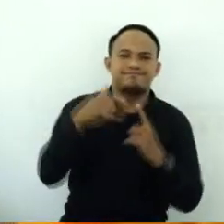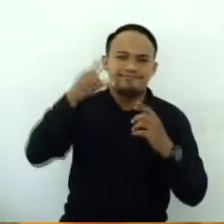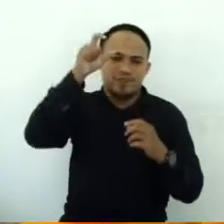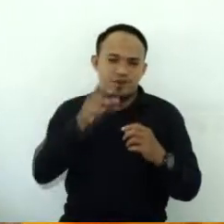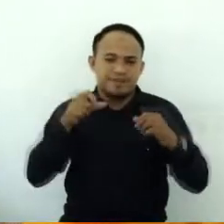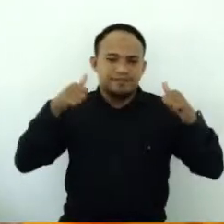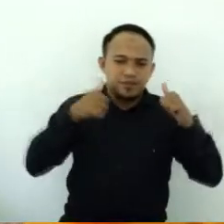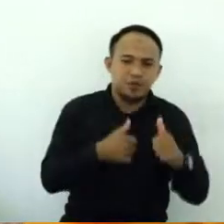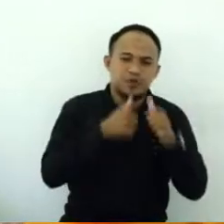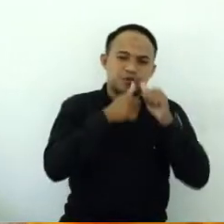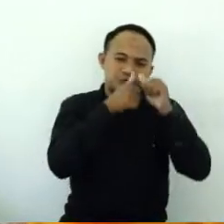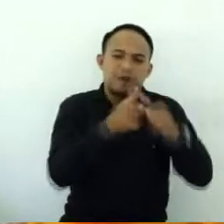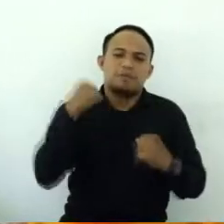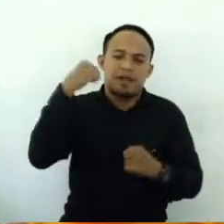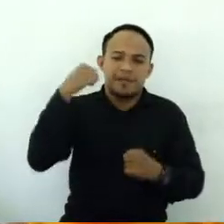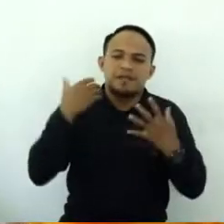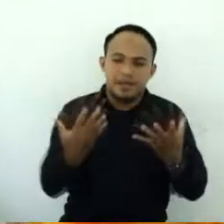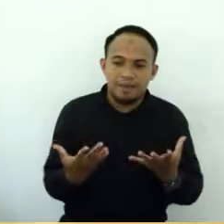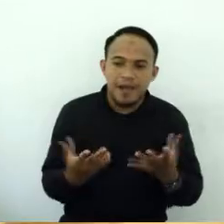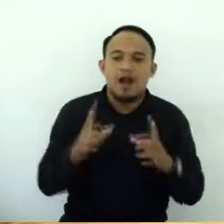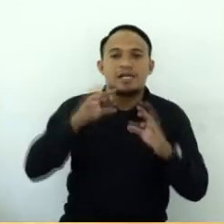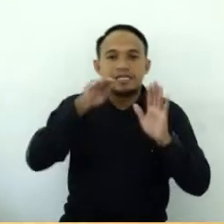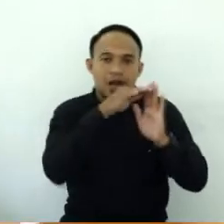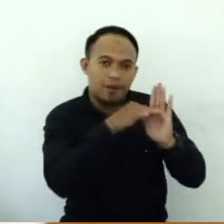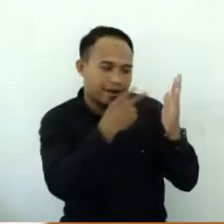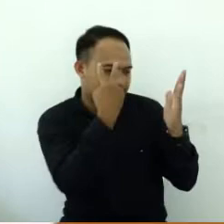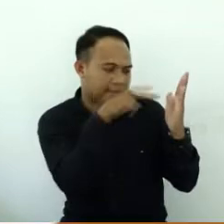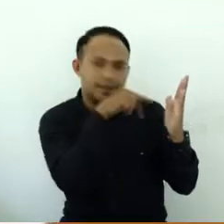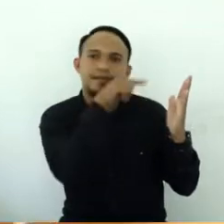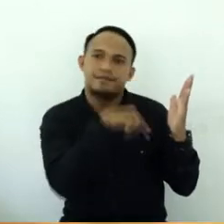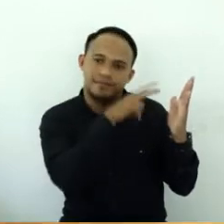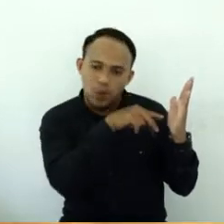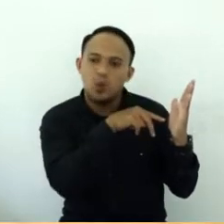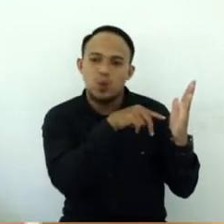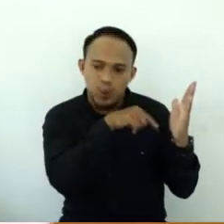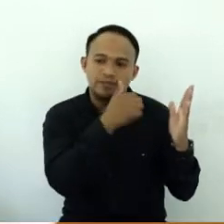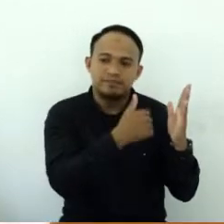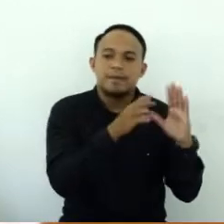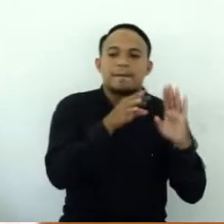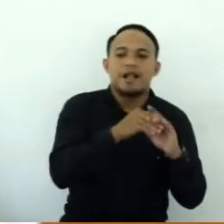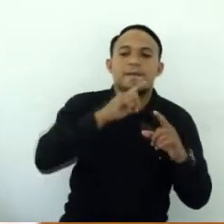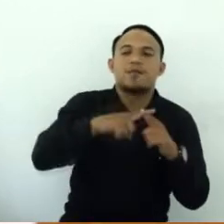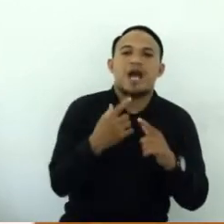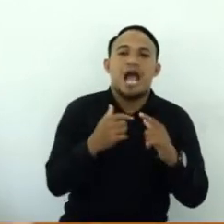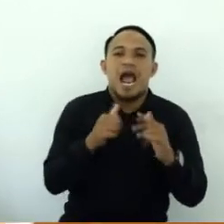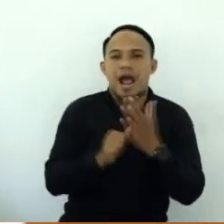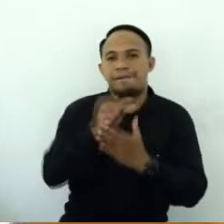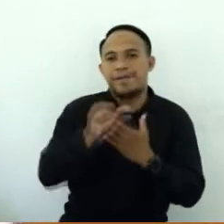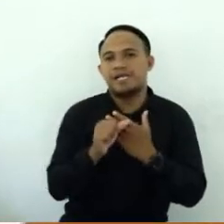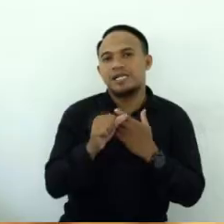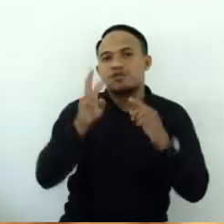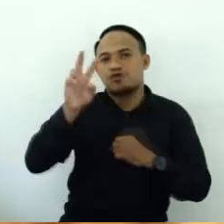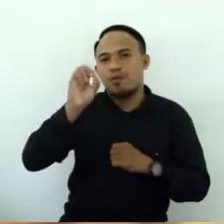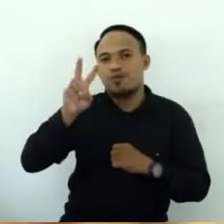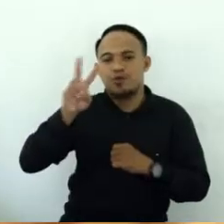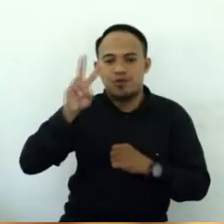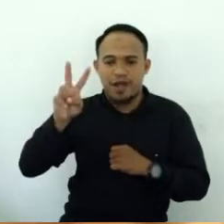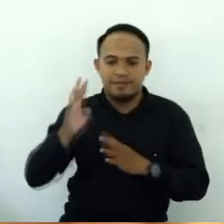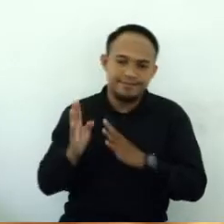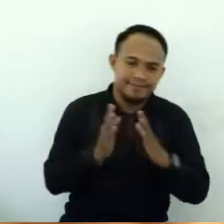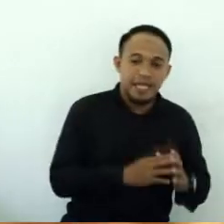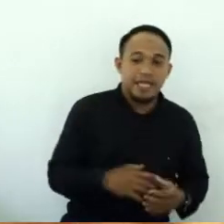bidding yang dijadwalkan digelar Pada bulan April 2018 di tuan rumah pom